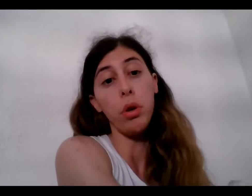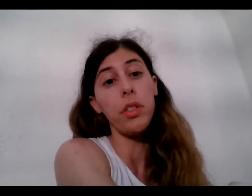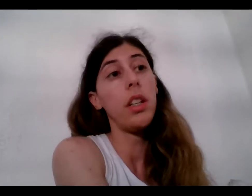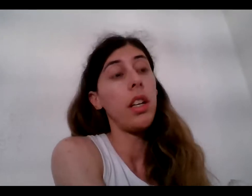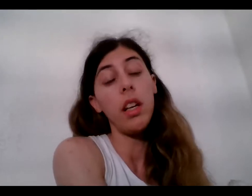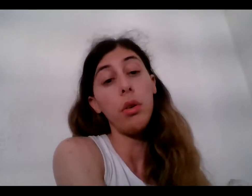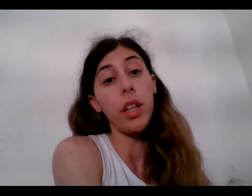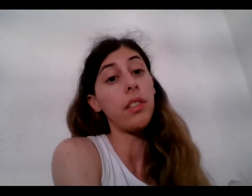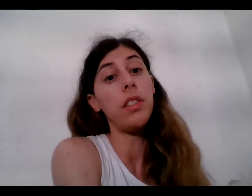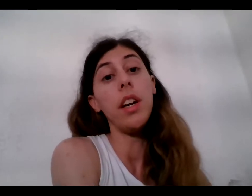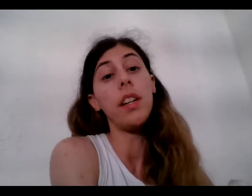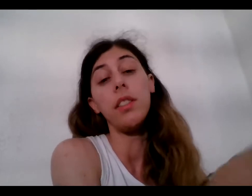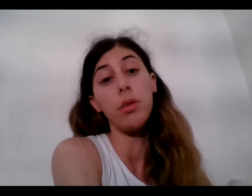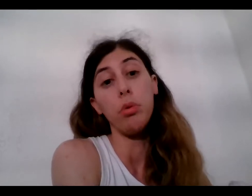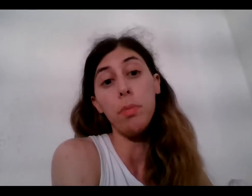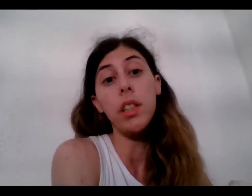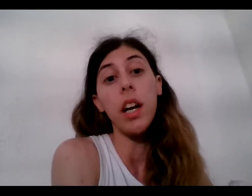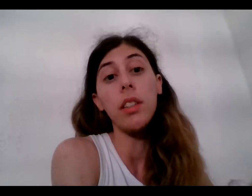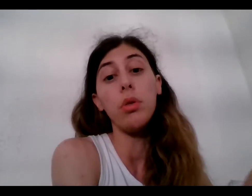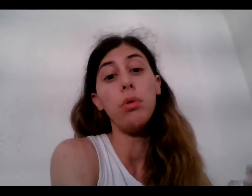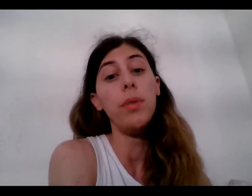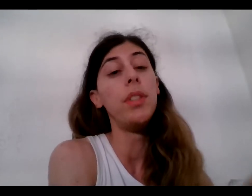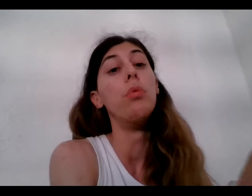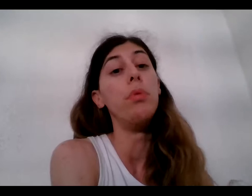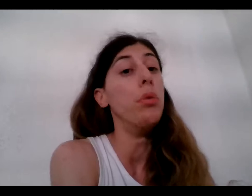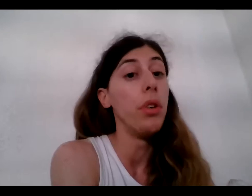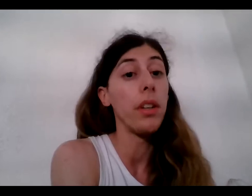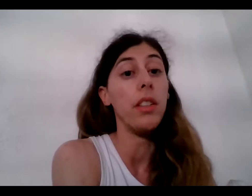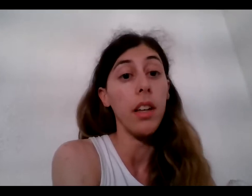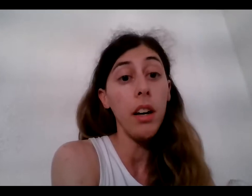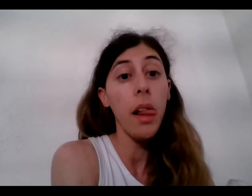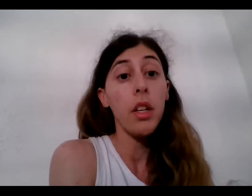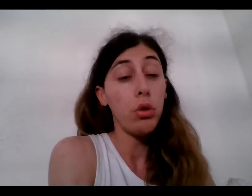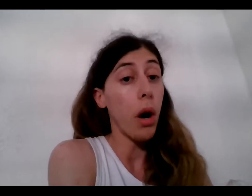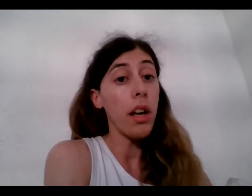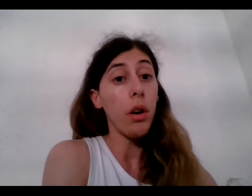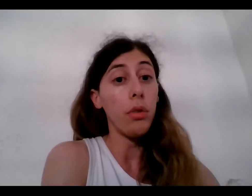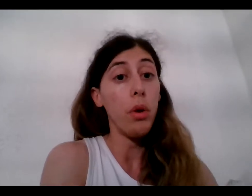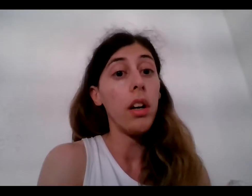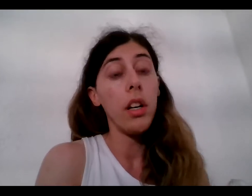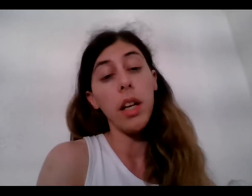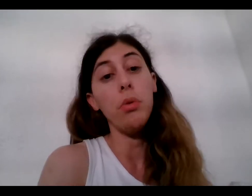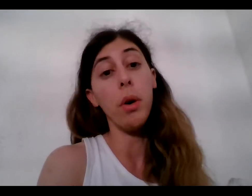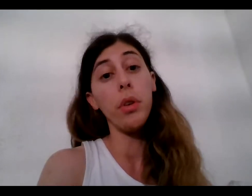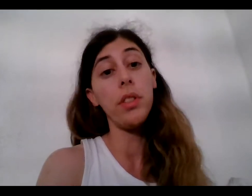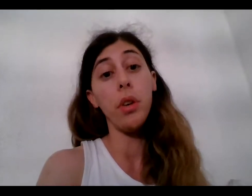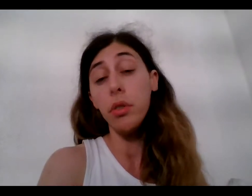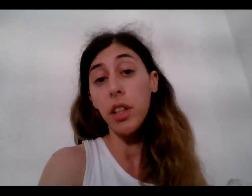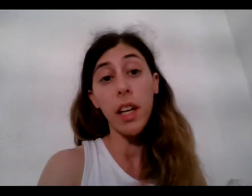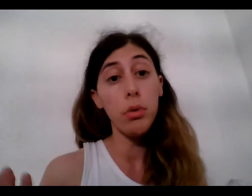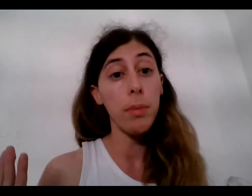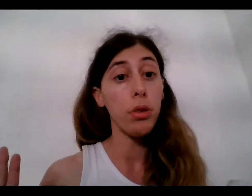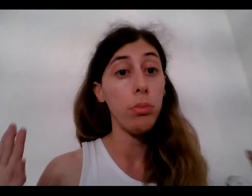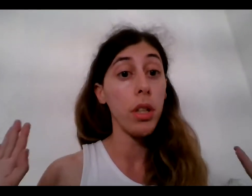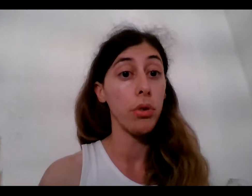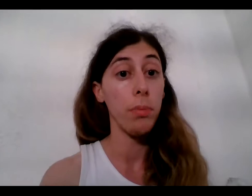protocole Cordier et elle regarde s'il y a attestation de psychiatre, suivi psy depuis 2 ans, etc., soit elle renvoie la demande en disant « cet